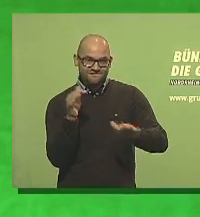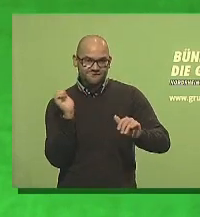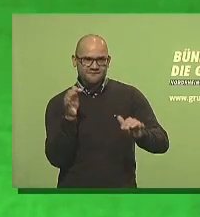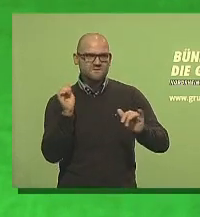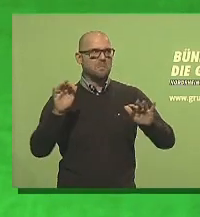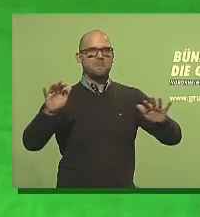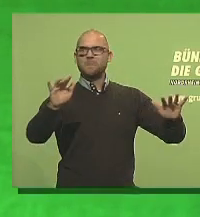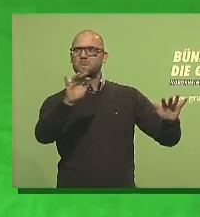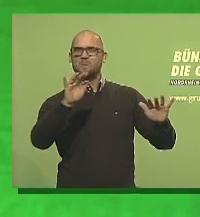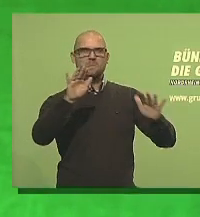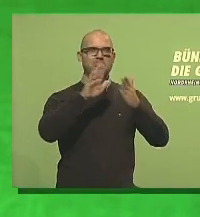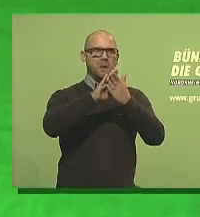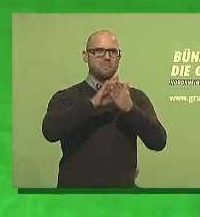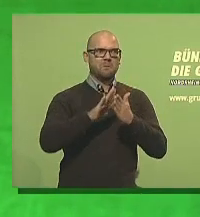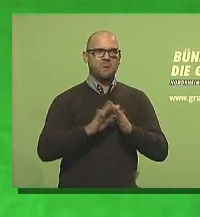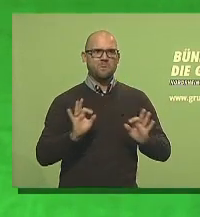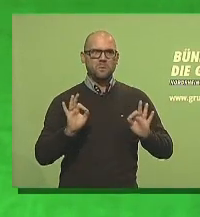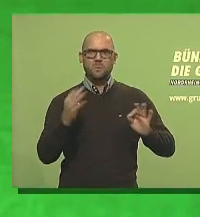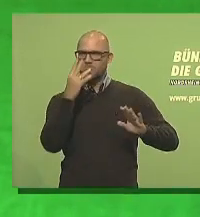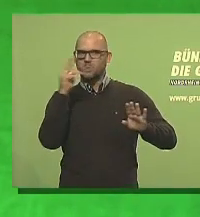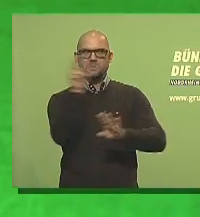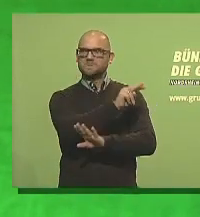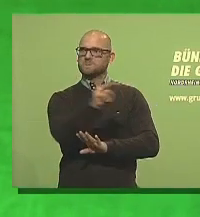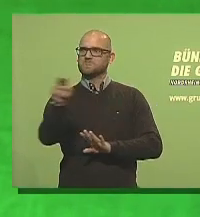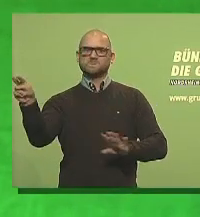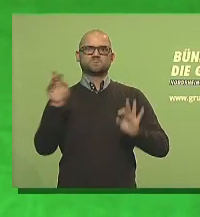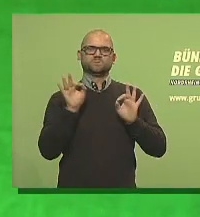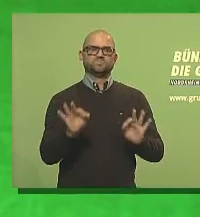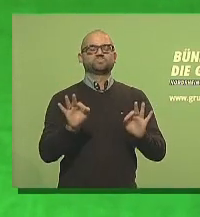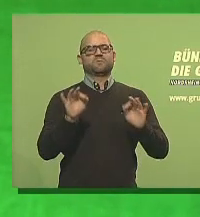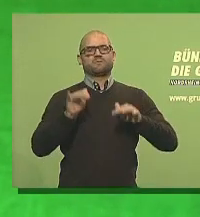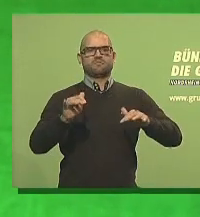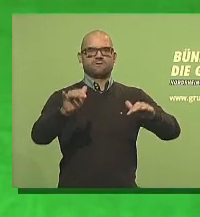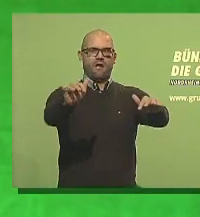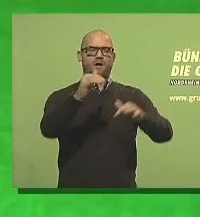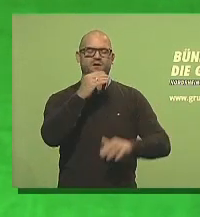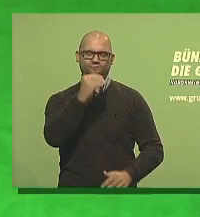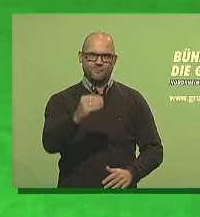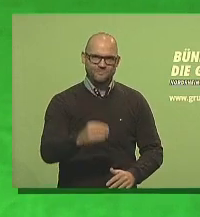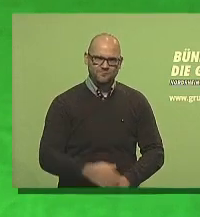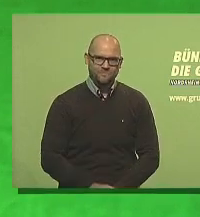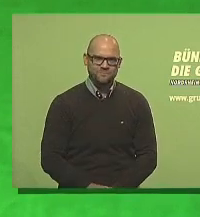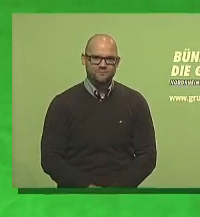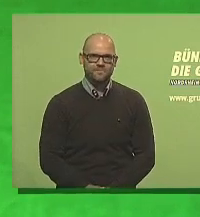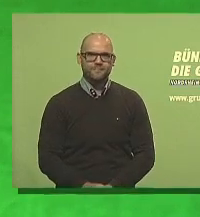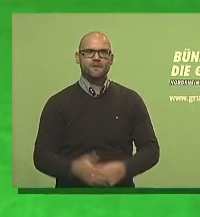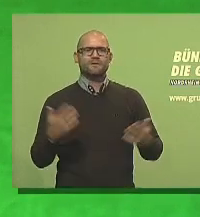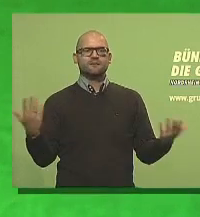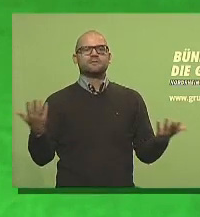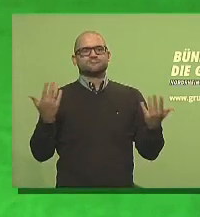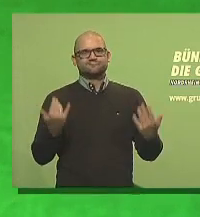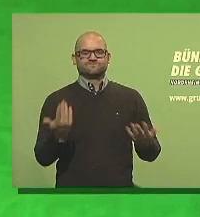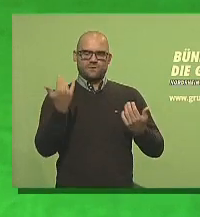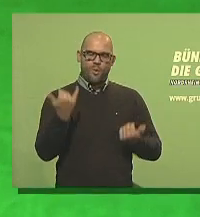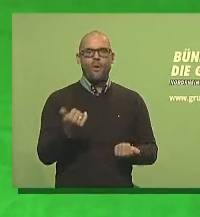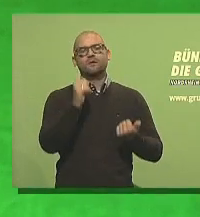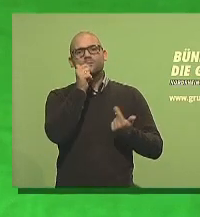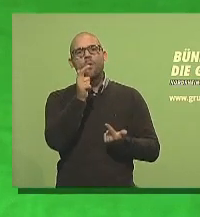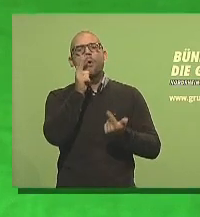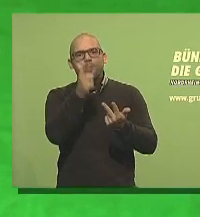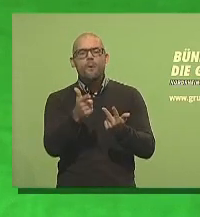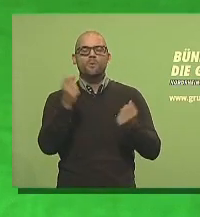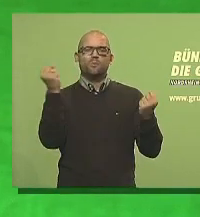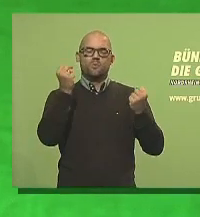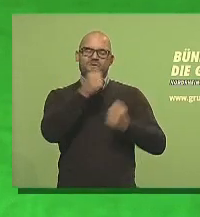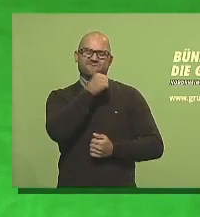gemacht. Und schön, dass ihr alle da seid. Wir haben ein bisschen was vor uns in den nächsten Tagen. Und